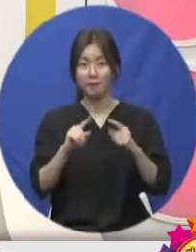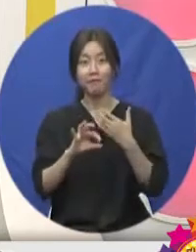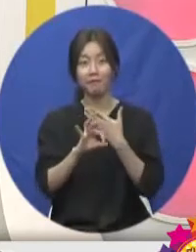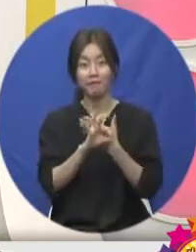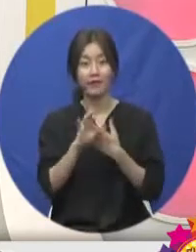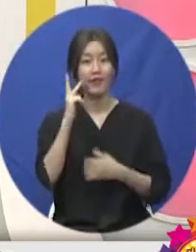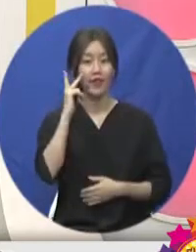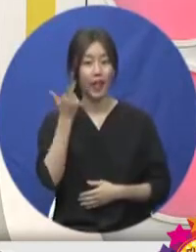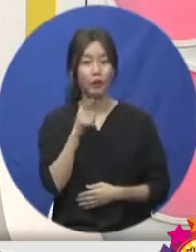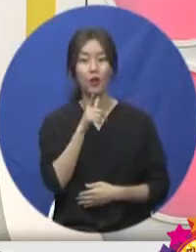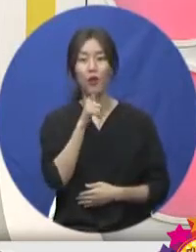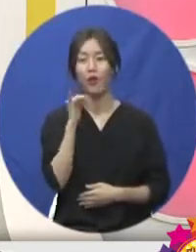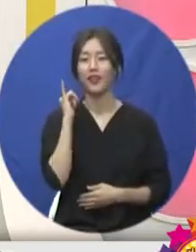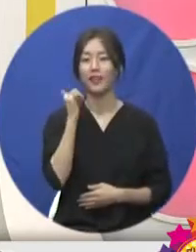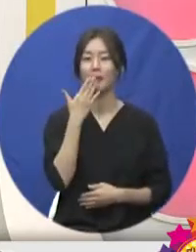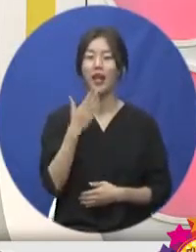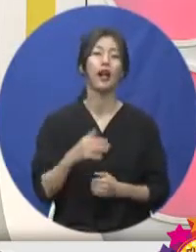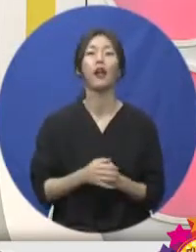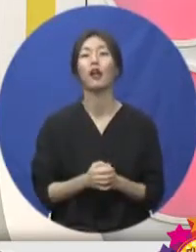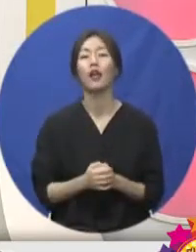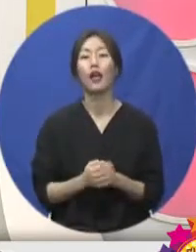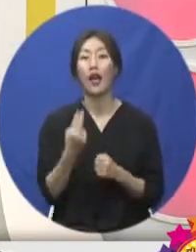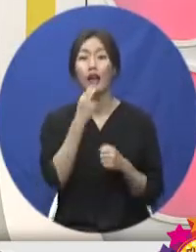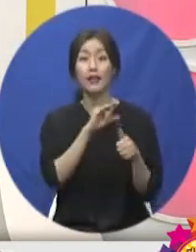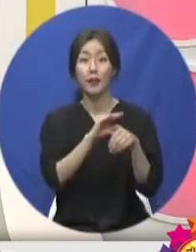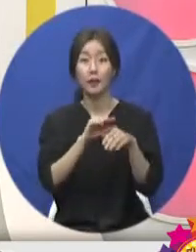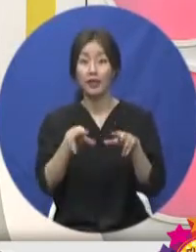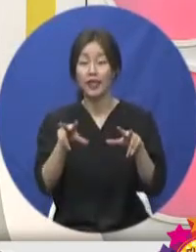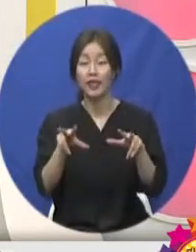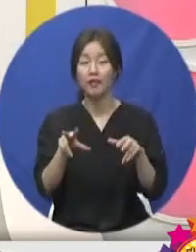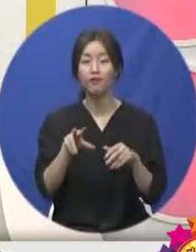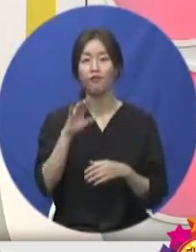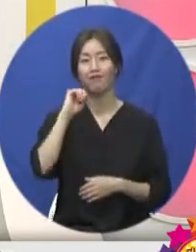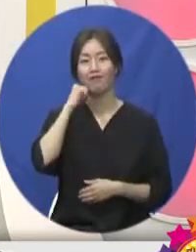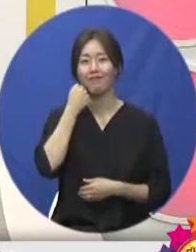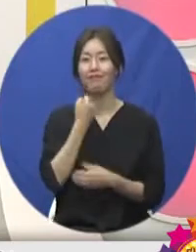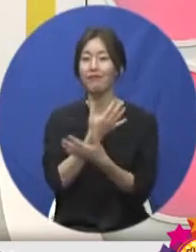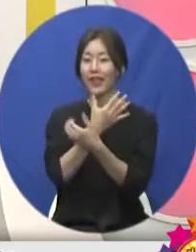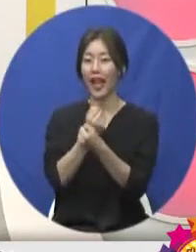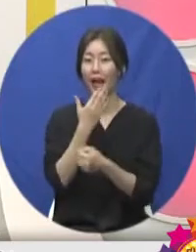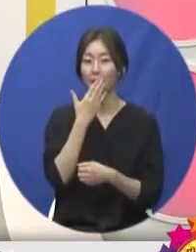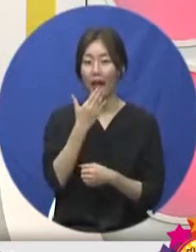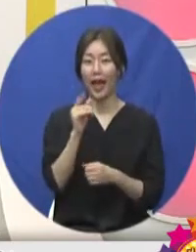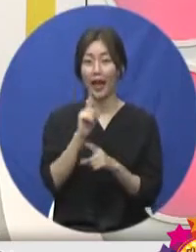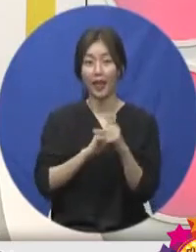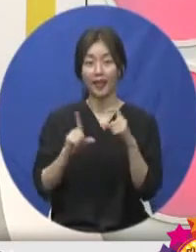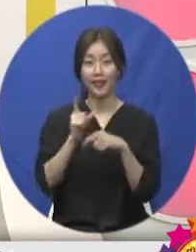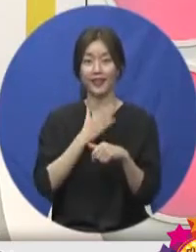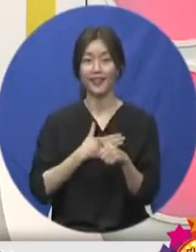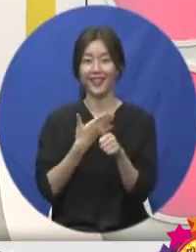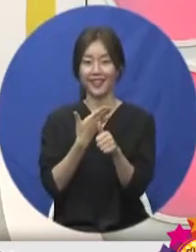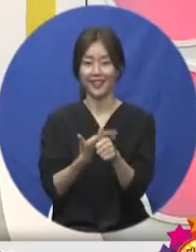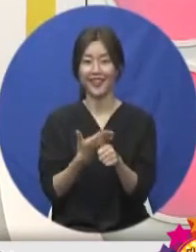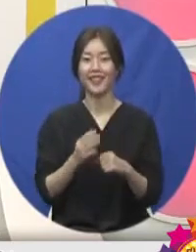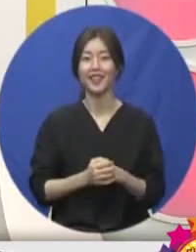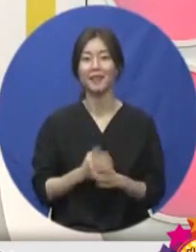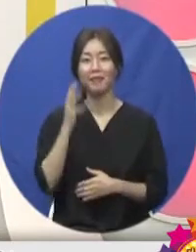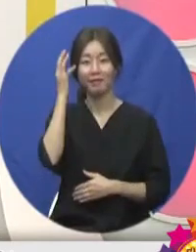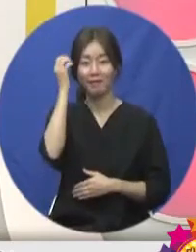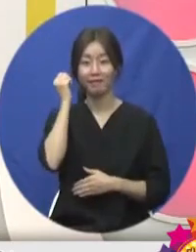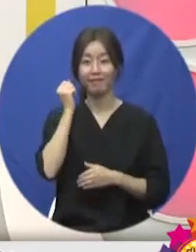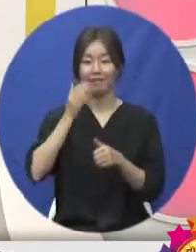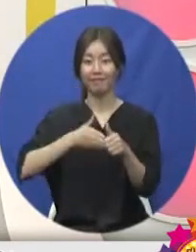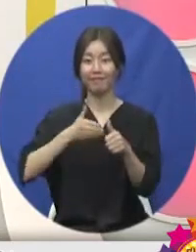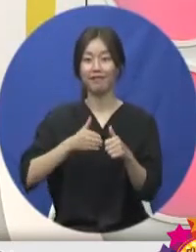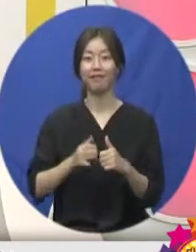있습니다. 그렇습니다. 네. 생방송 참여는 안 되지만 예약 참여는 가능하다는 거를 네. 다시 한번 또 잊지 마시고 기억해 주시고요.